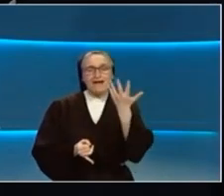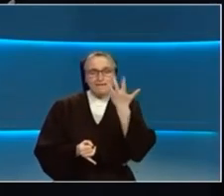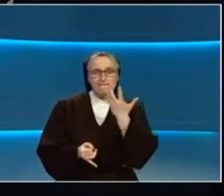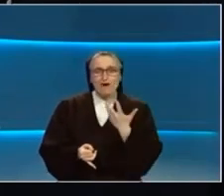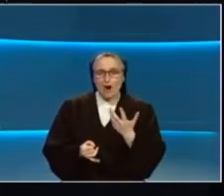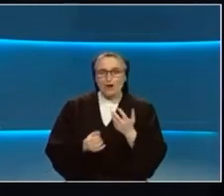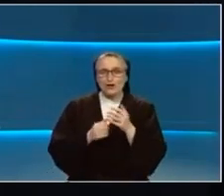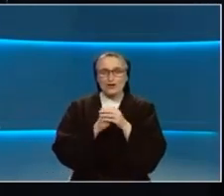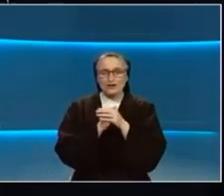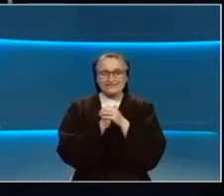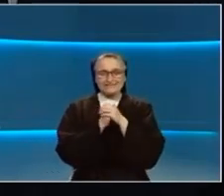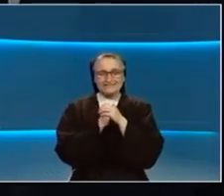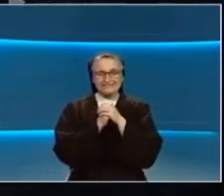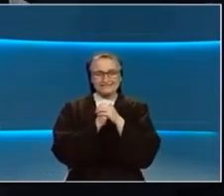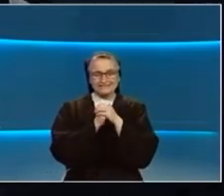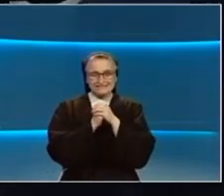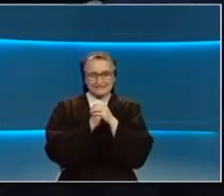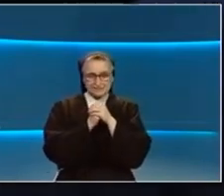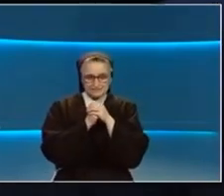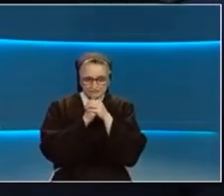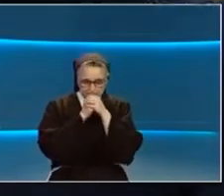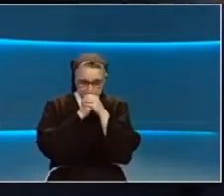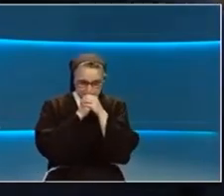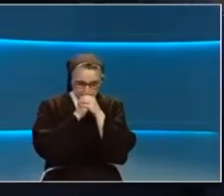lo voglio.